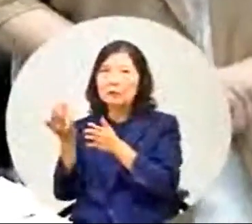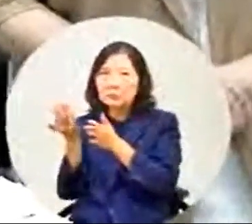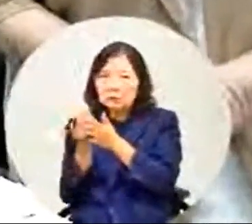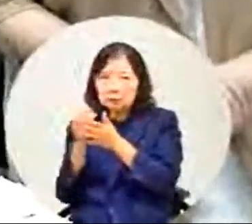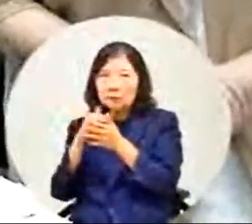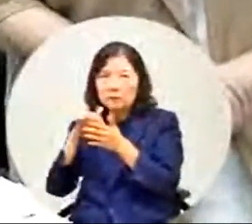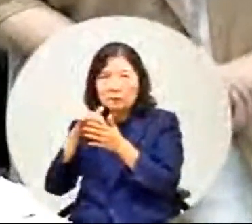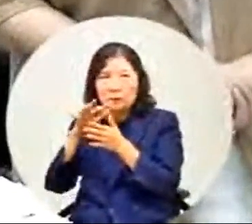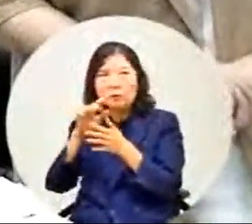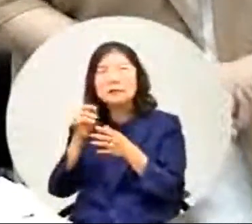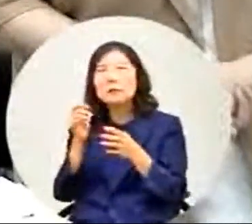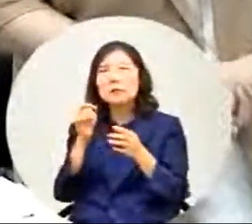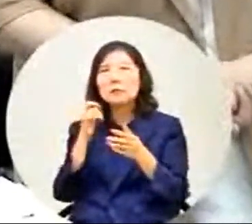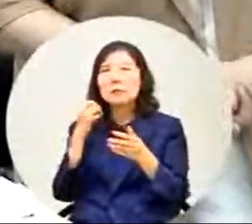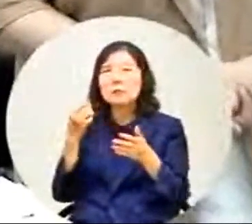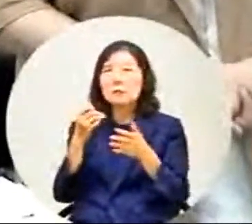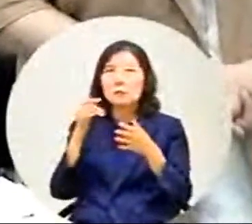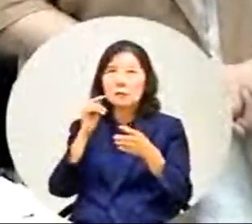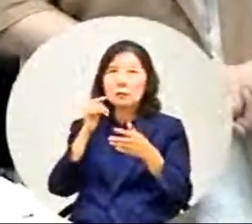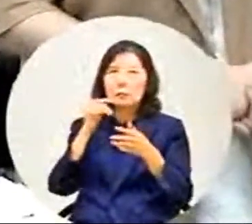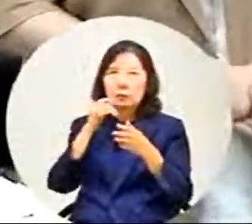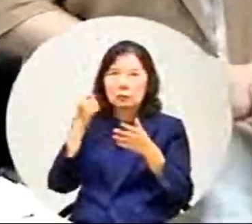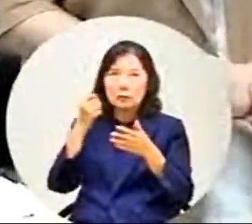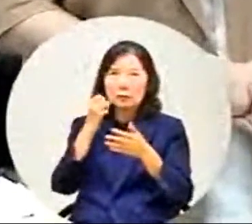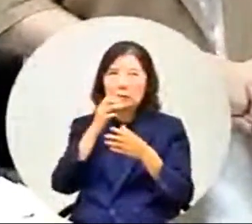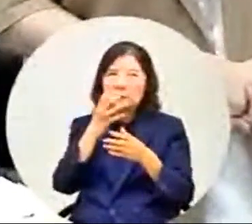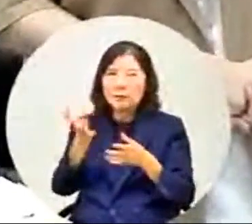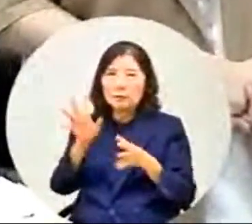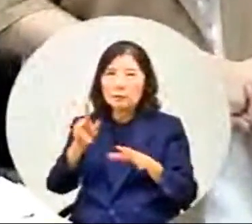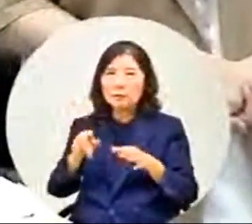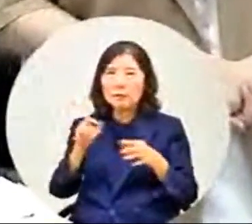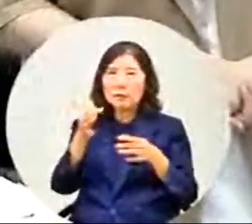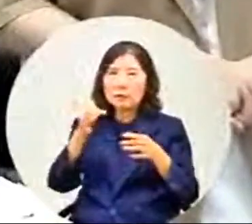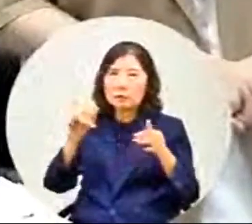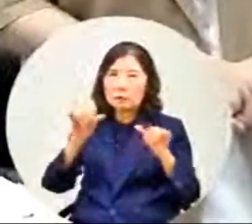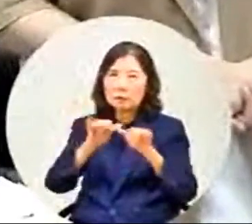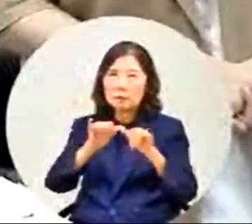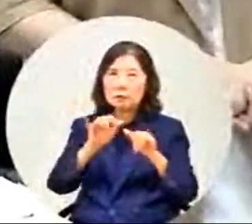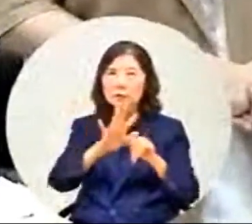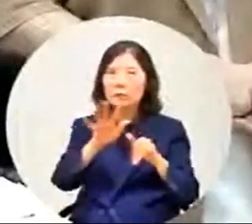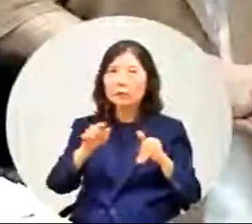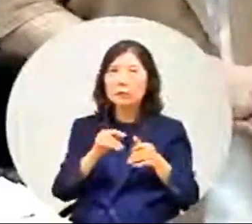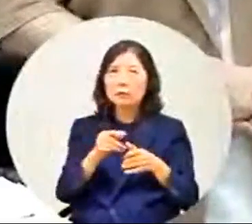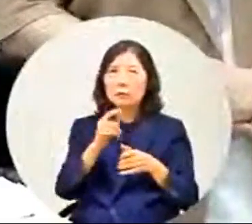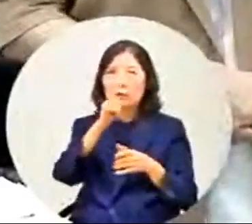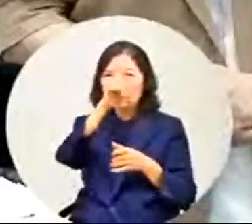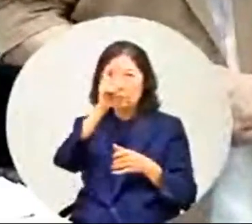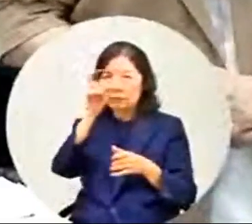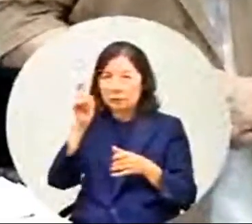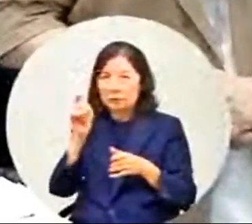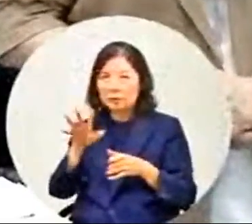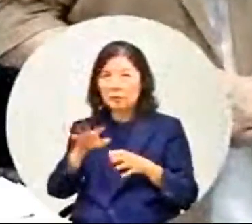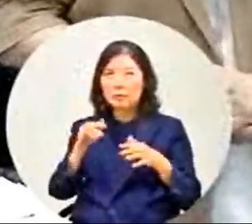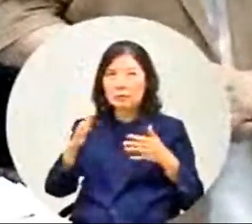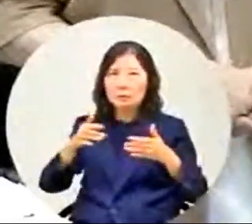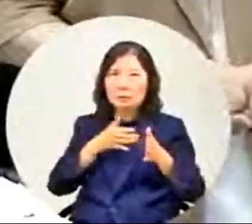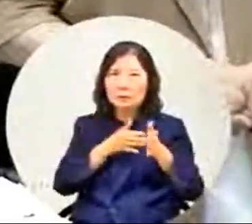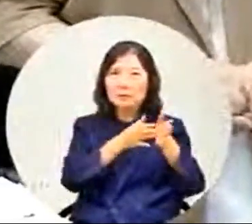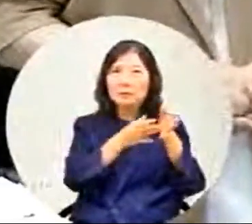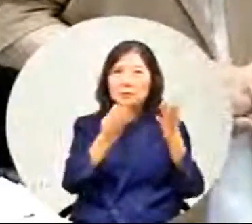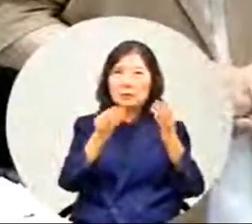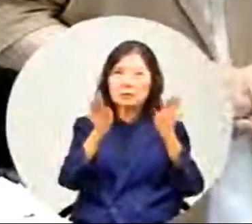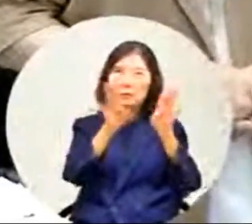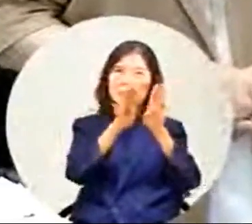偿性裁员的充足性它是用问号，甚至根本就达不到。轻轨是无闸门的设